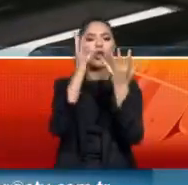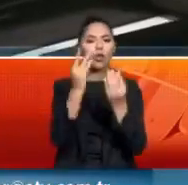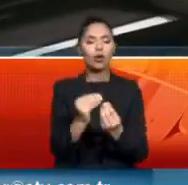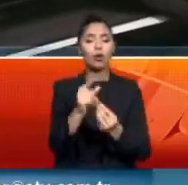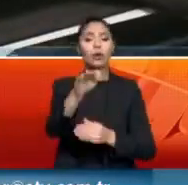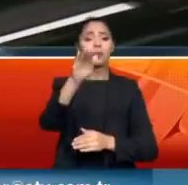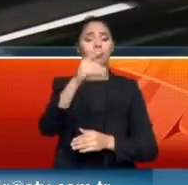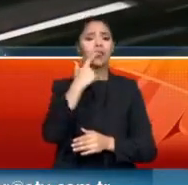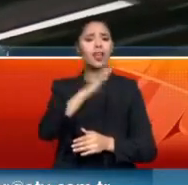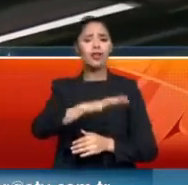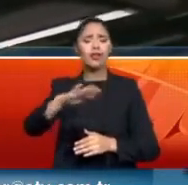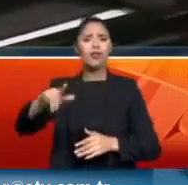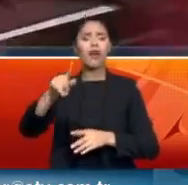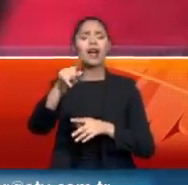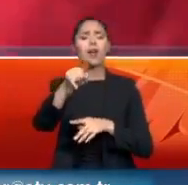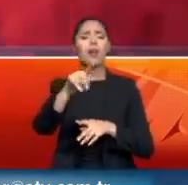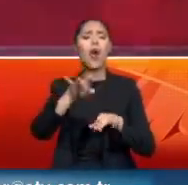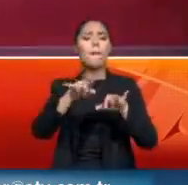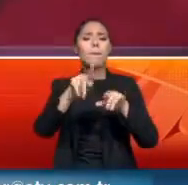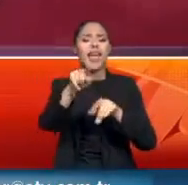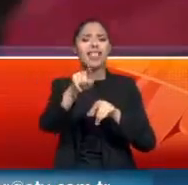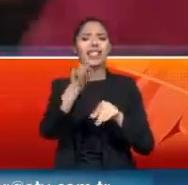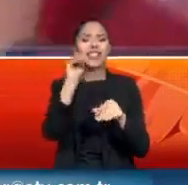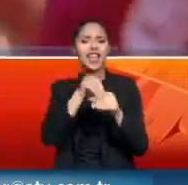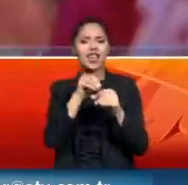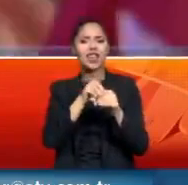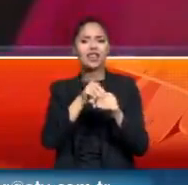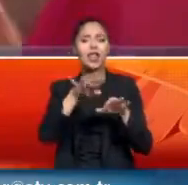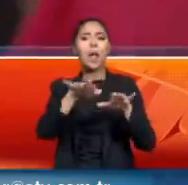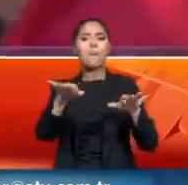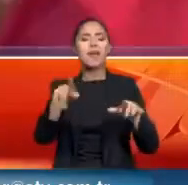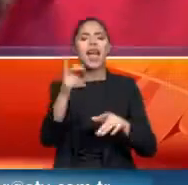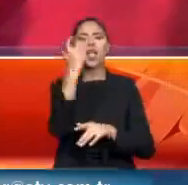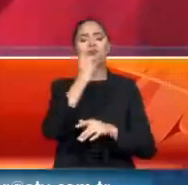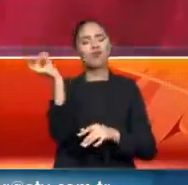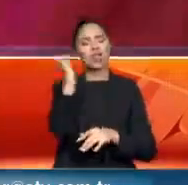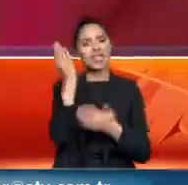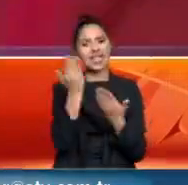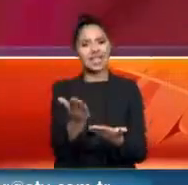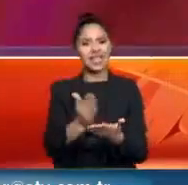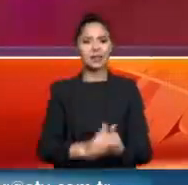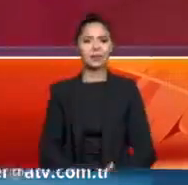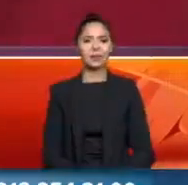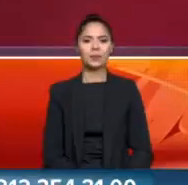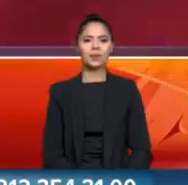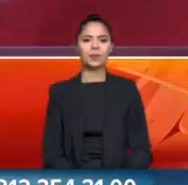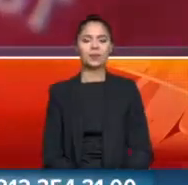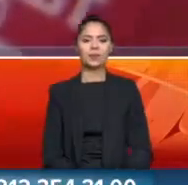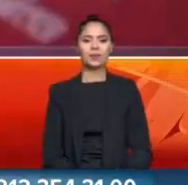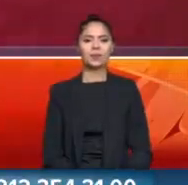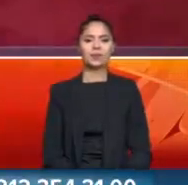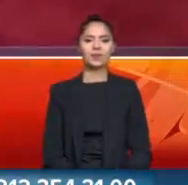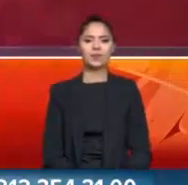küçük piyanistler Hamit Erdem Özpolat ve Kaan Baydemir'in piyano resitallerini dinledi. Senin ödüllerin nerede?